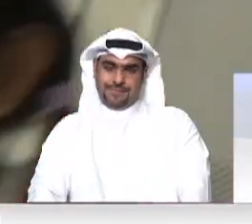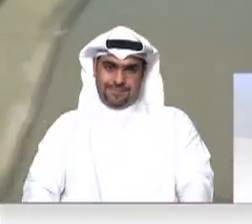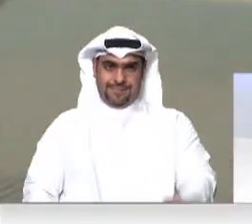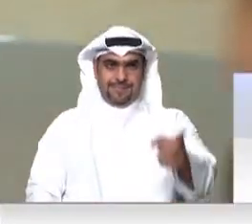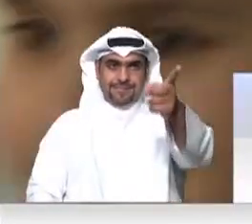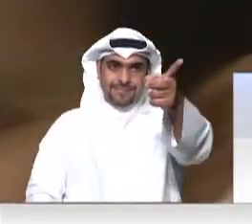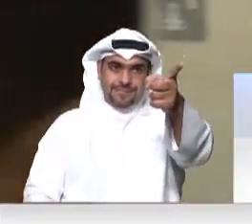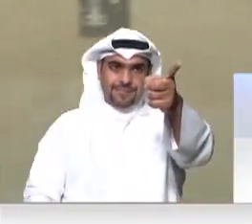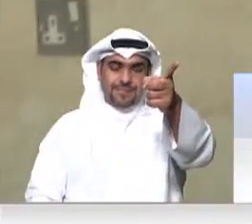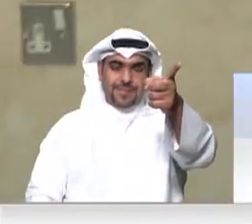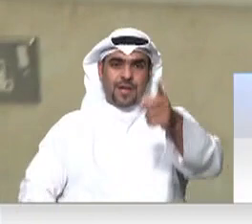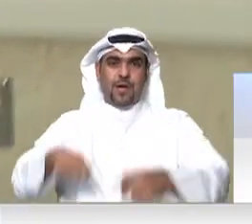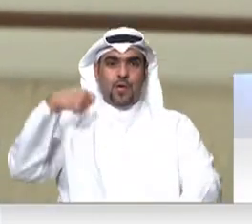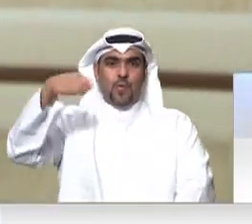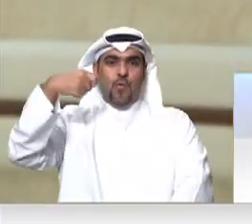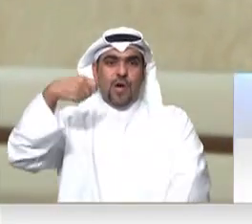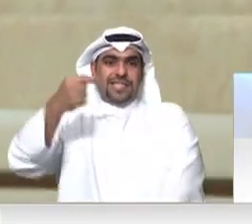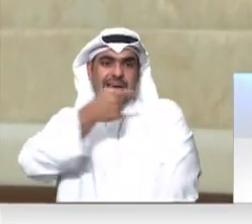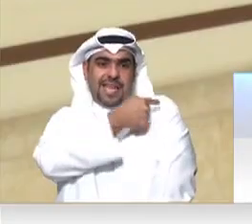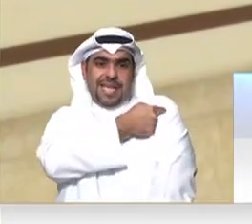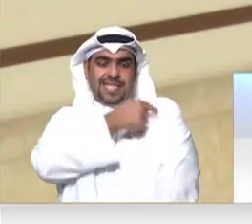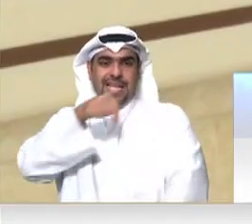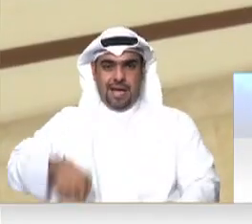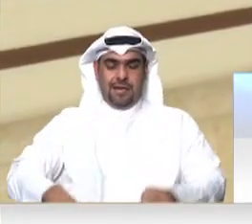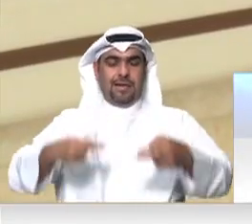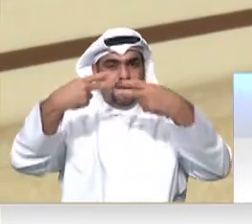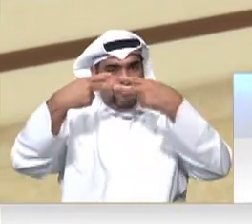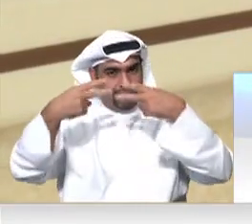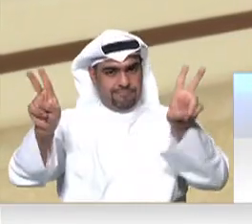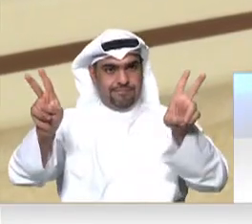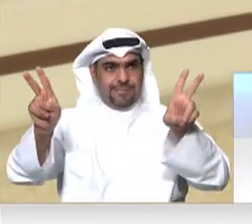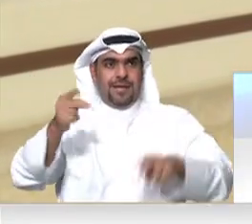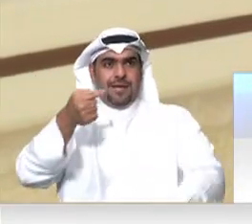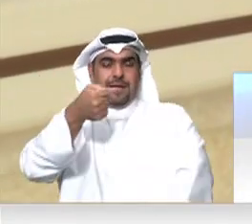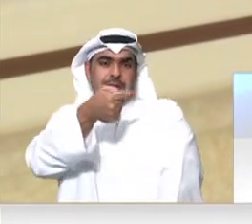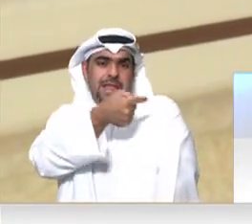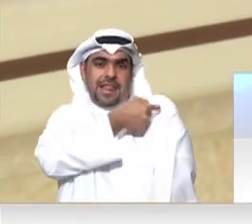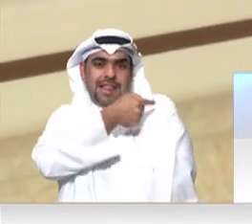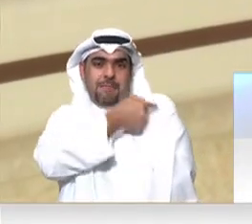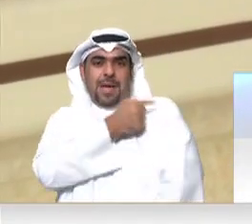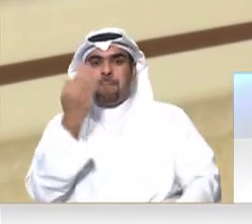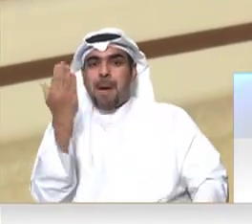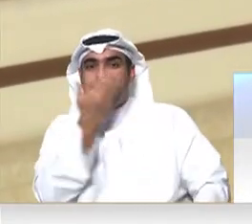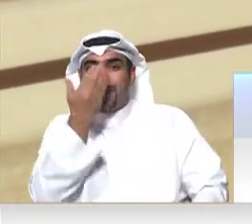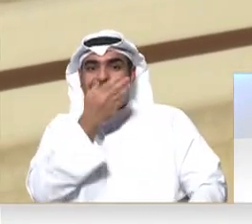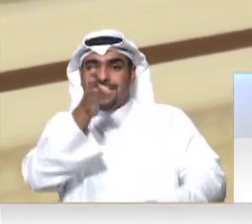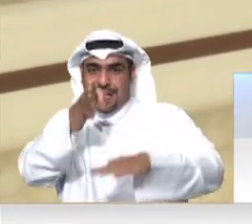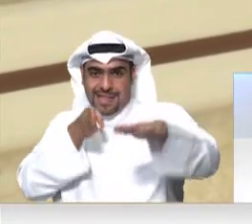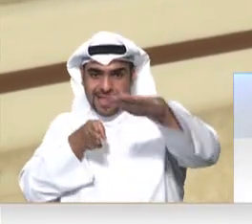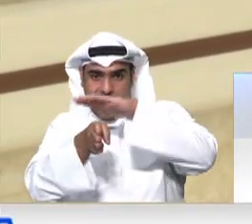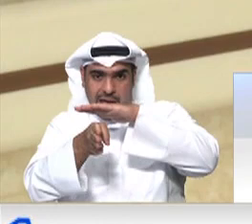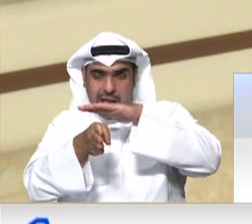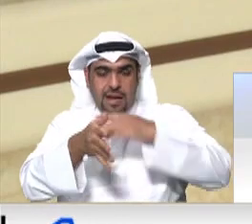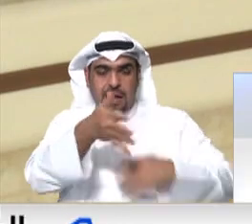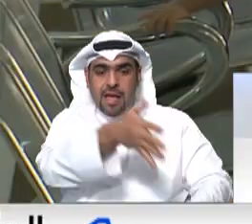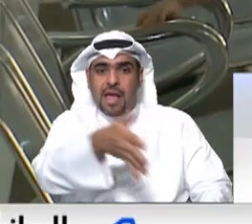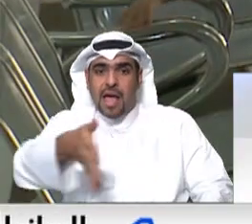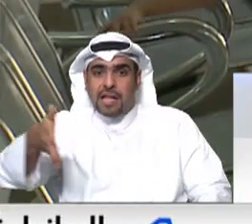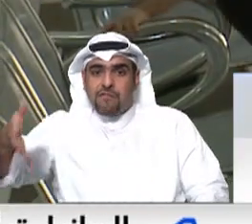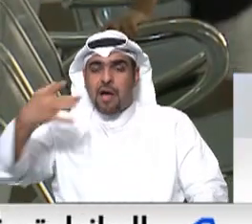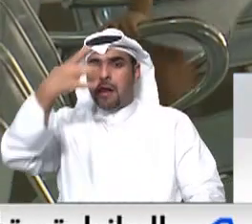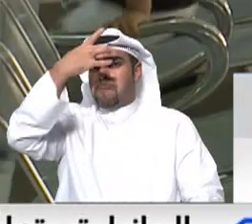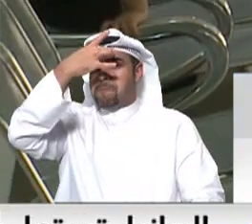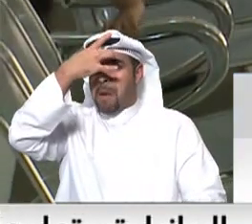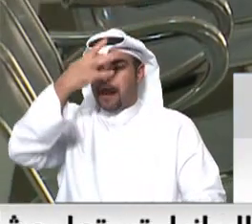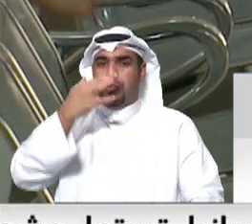إدارة الصحة المدرسية شرعت أبوابها لاستقبال الطلبة المستجدين لفتح الملفات الصحية من